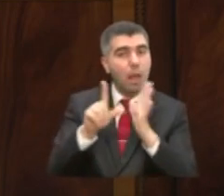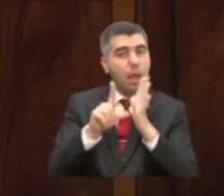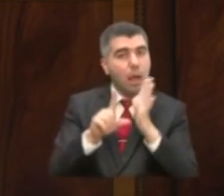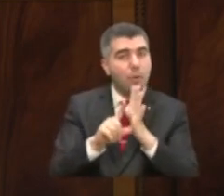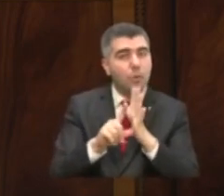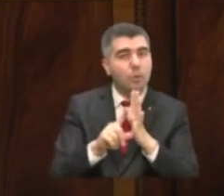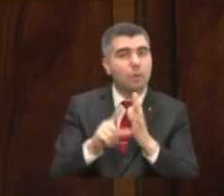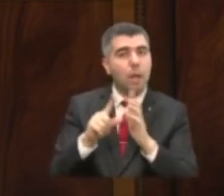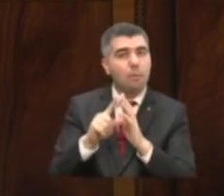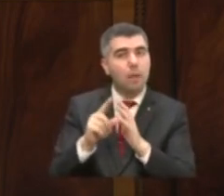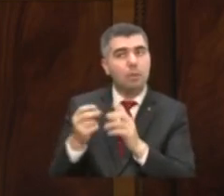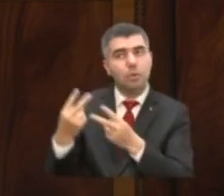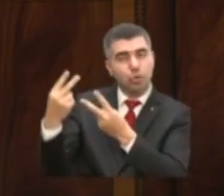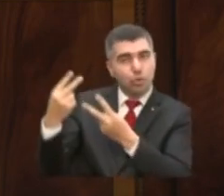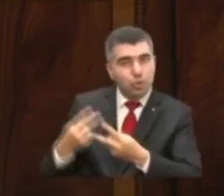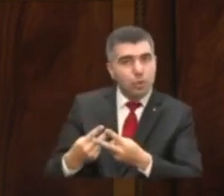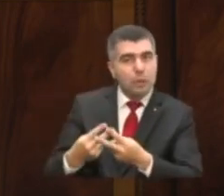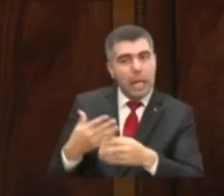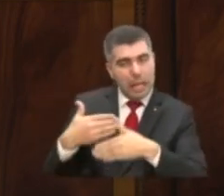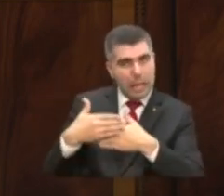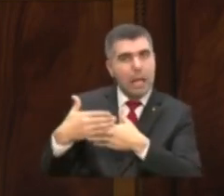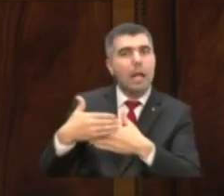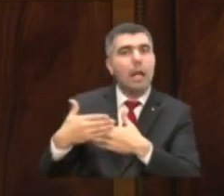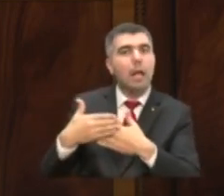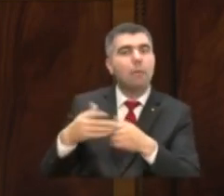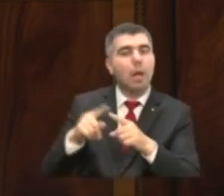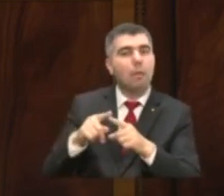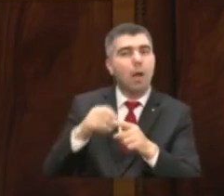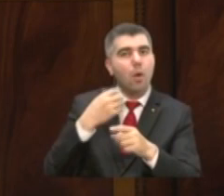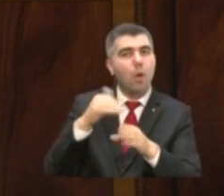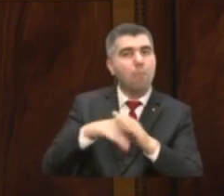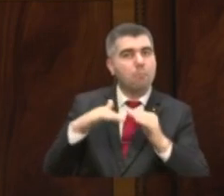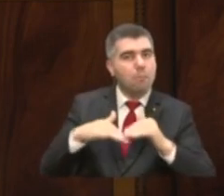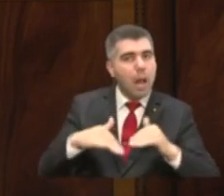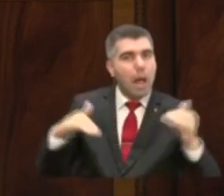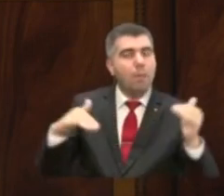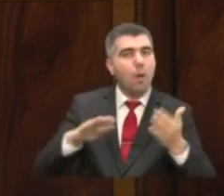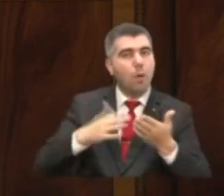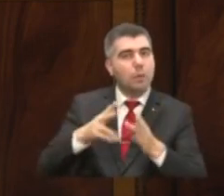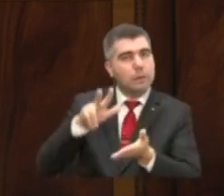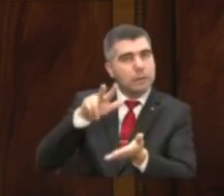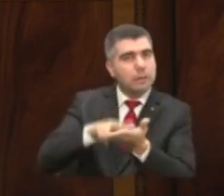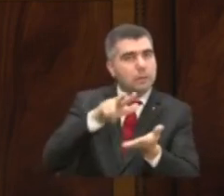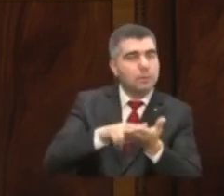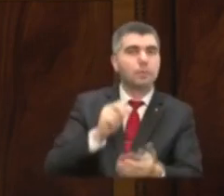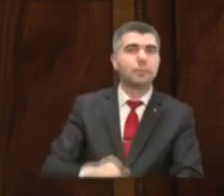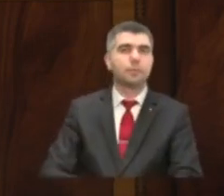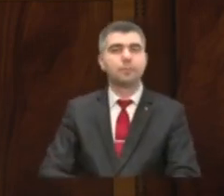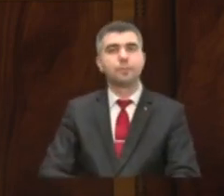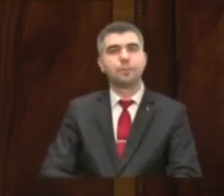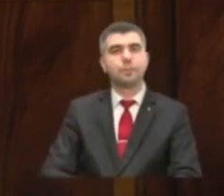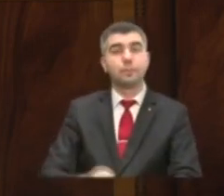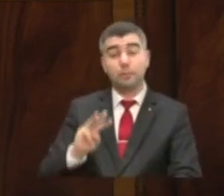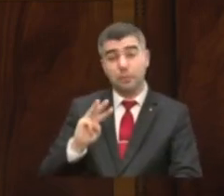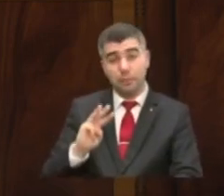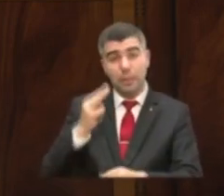اللجوء والهجرة، وسيعرضان قريبا على أنظار السلطة التشريعية لإتمام إجراءات المصادقة. ثالثا،